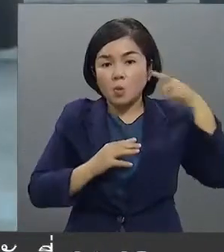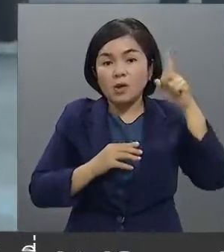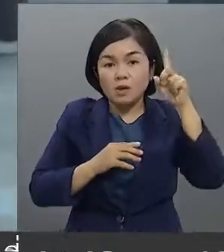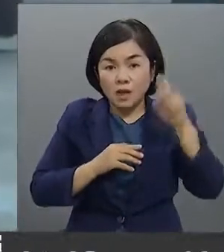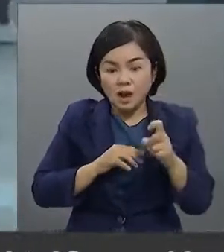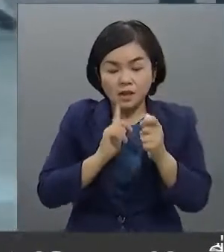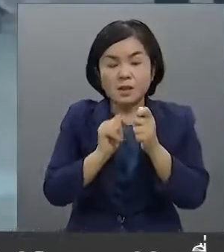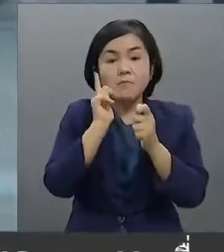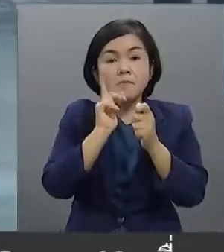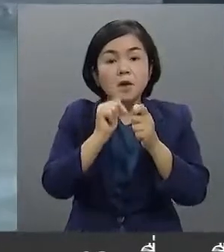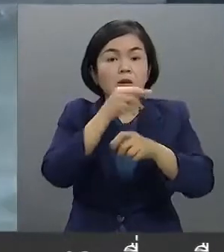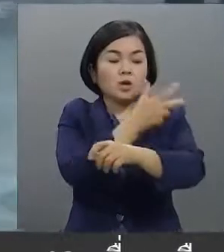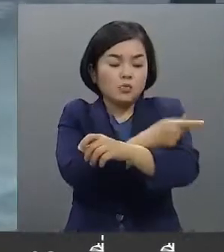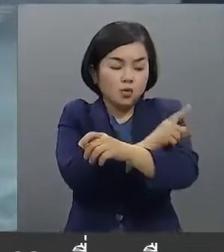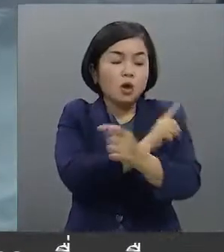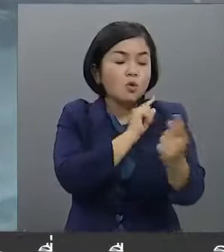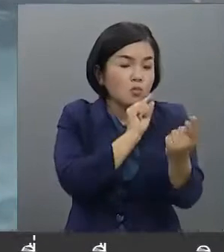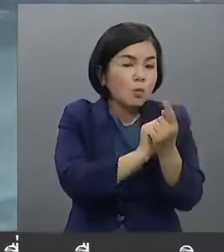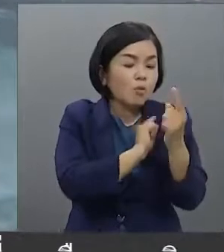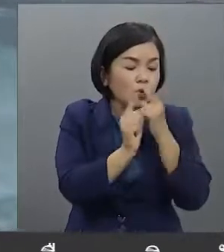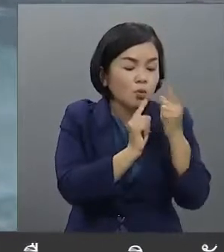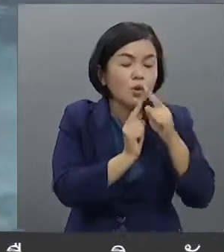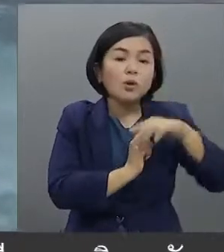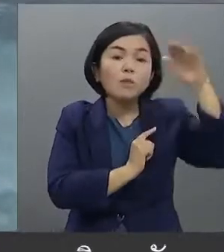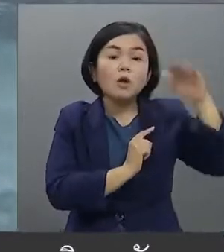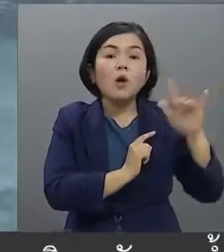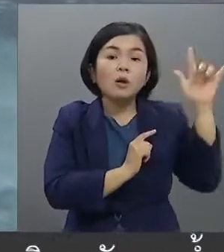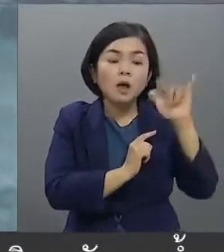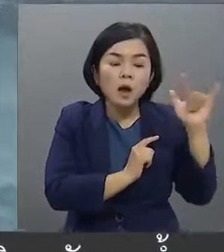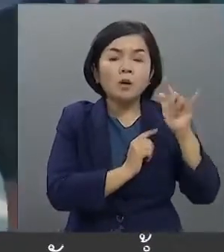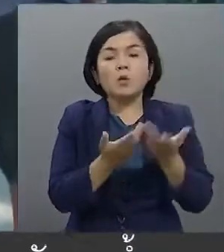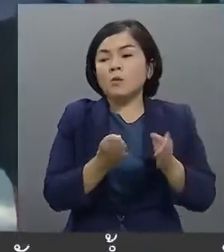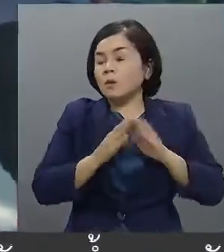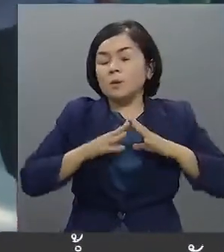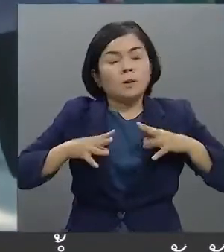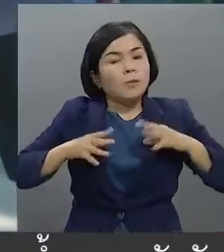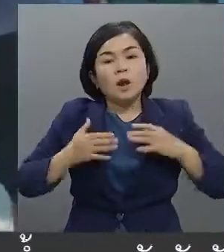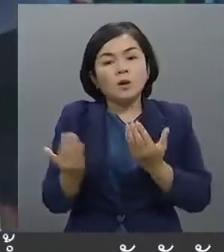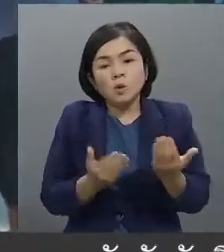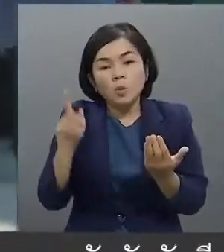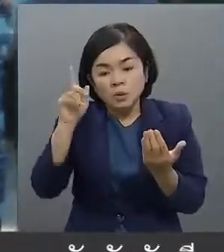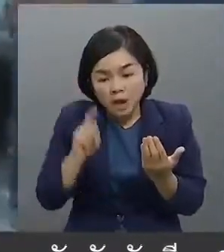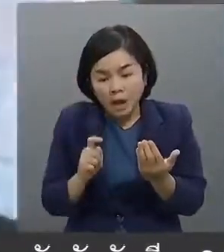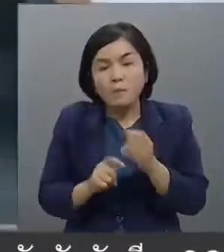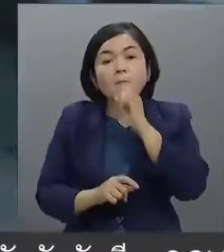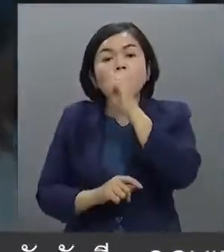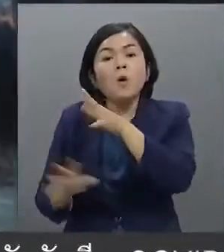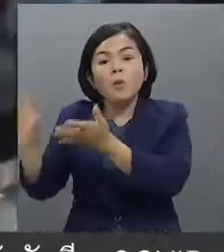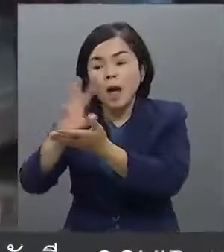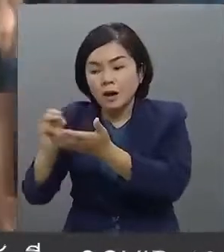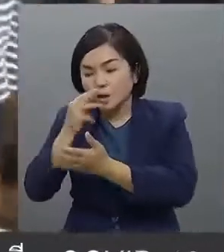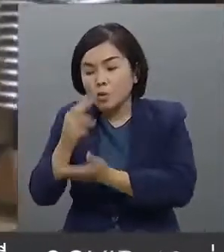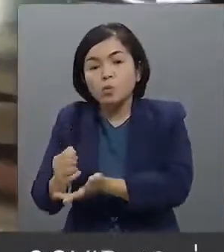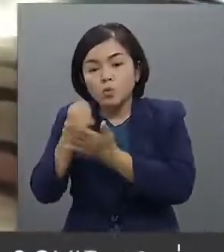พื่อพูดคุยแล้วก็ให้กำลังใจซึ่งครอบครัวก็ทำใจไม่ได้แล้วก็กำชับให้ทางมหาวิทยาลัยดูแลการทำกิจกรรมของนักศึกษาร